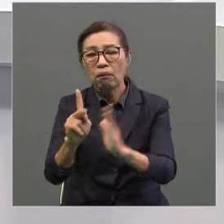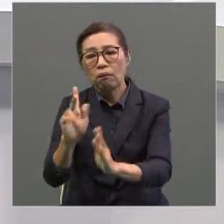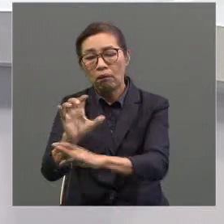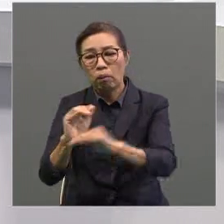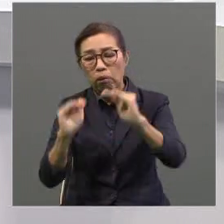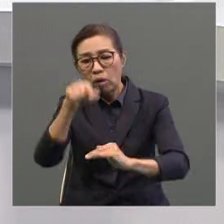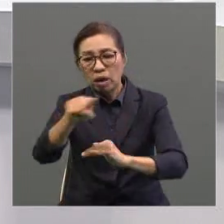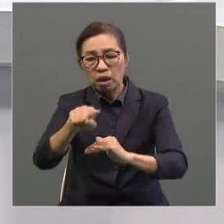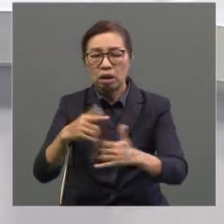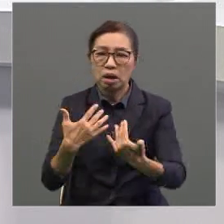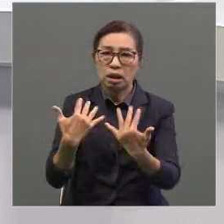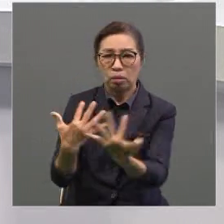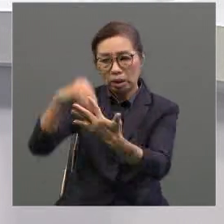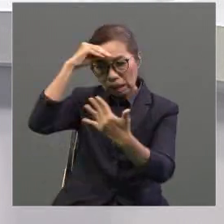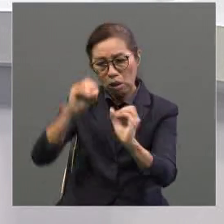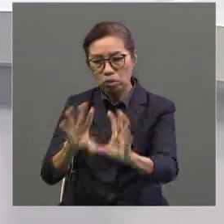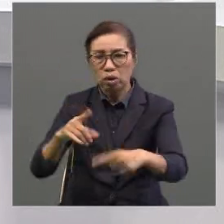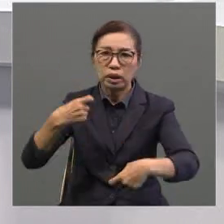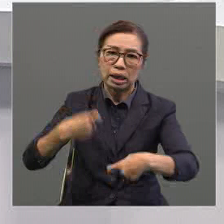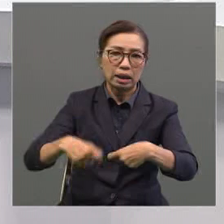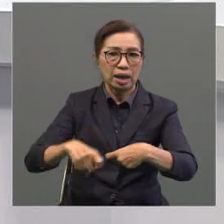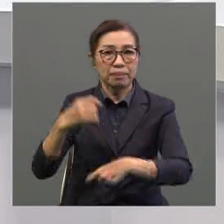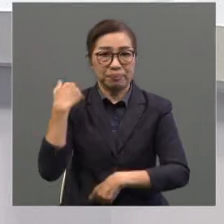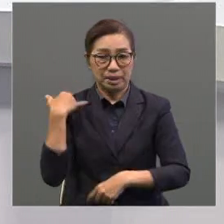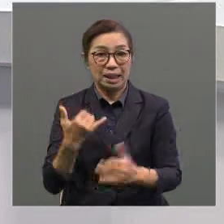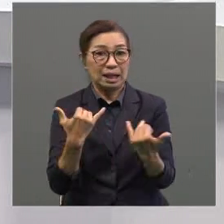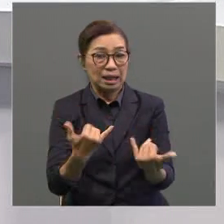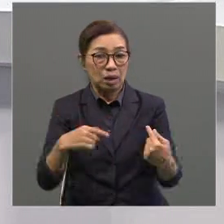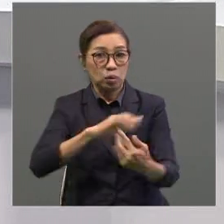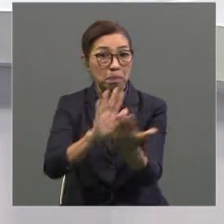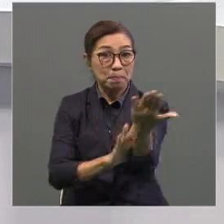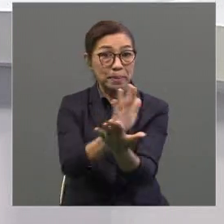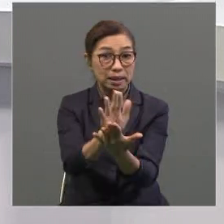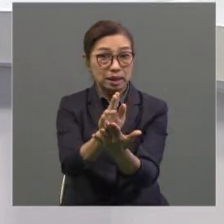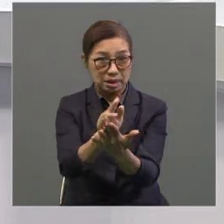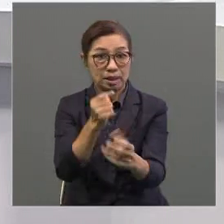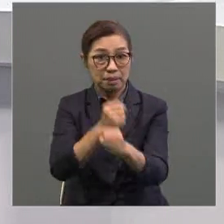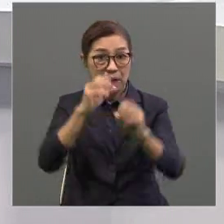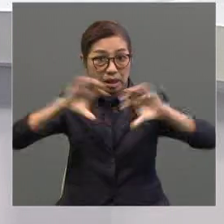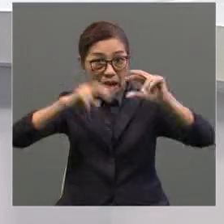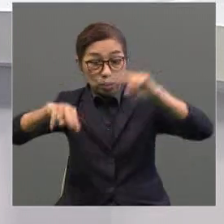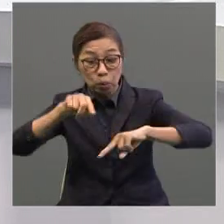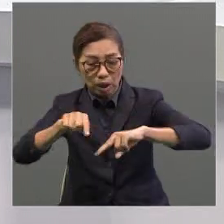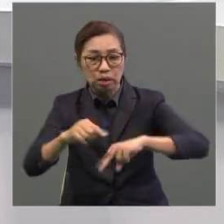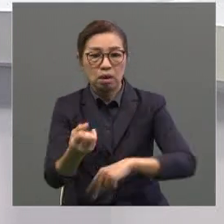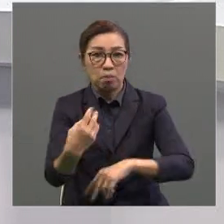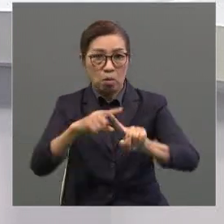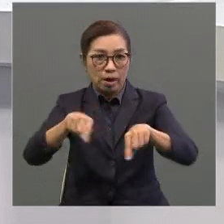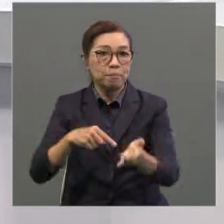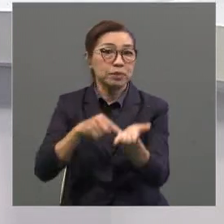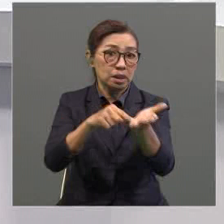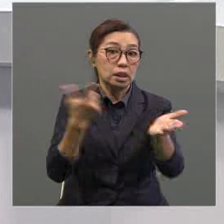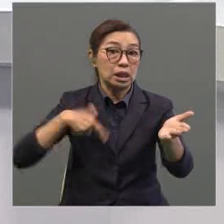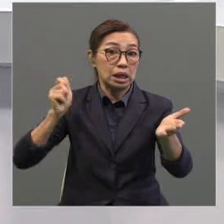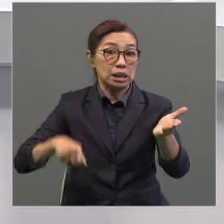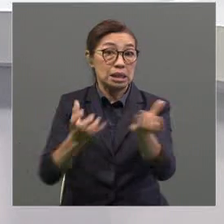เป็นแบบนี้ใช่ค่ะแล้วก็อีกหนึ่งประเด็นที่น่าสนใจที่ผู้ตรวจการแผ่นดินเขามีมติไปเมื่อวานนี้จะส่งเรื่องให้กับศาลรัฐธรรมนูญก็คาดว่าน่าจะส่ง